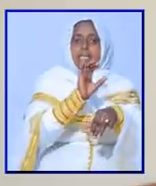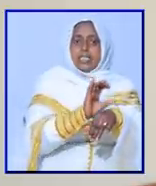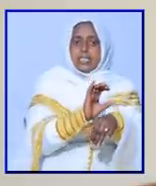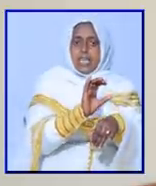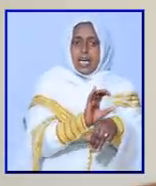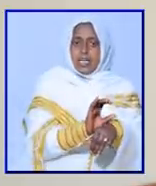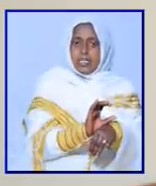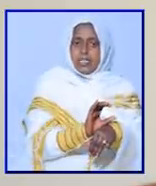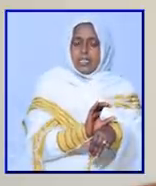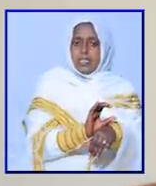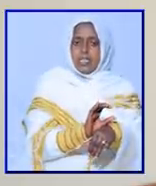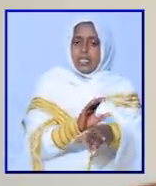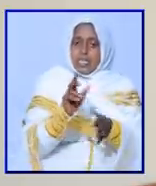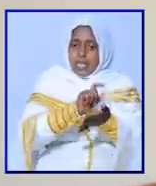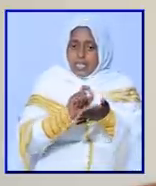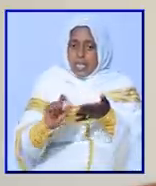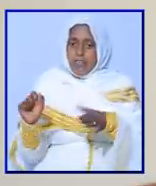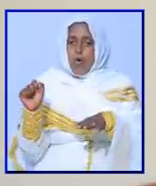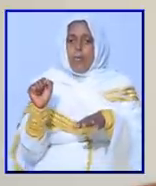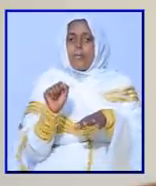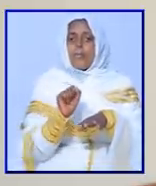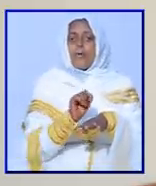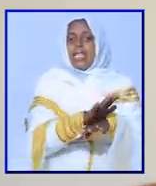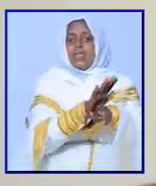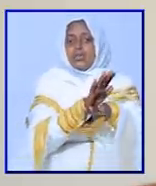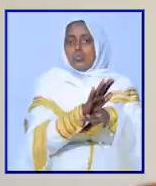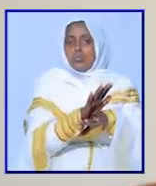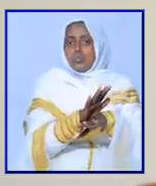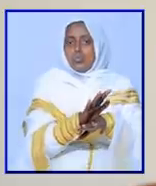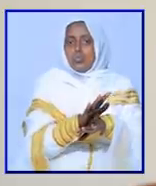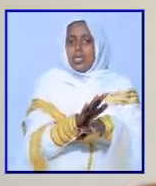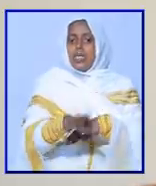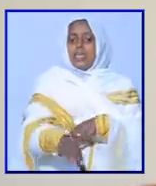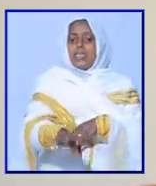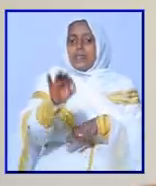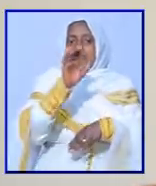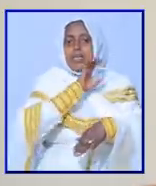ለቆሮንቶስ ቤተ ክርስቲያን ከጻፈው መልእክቱ